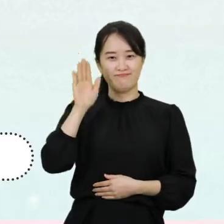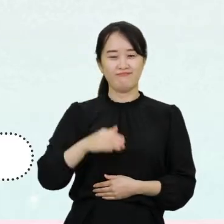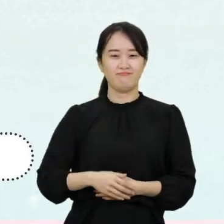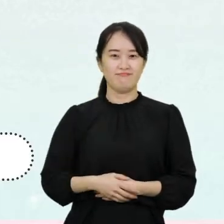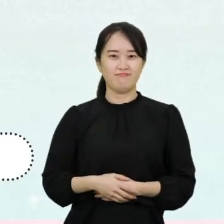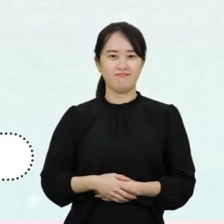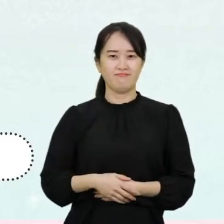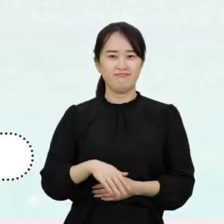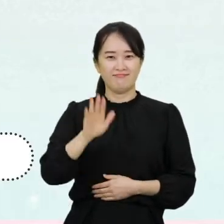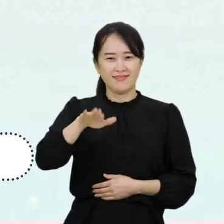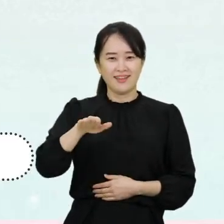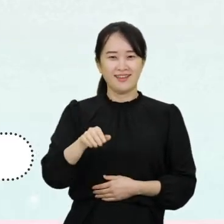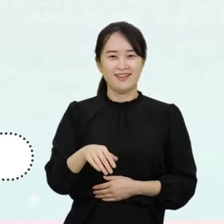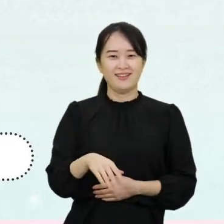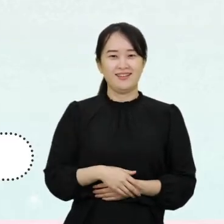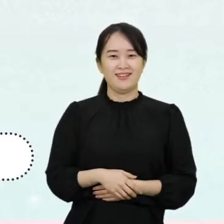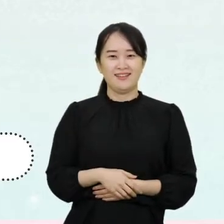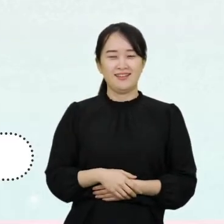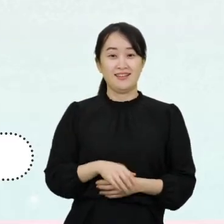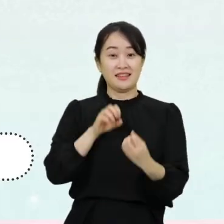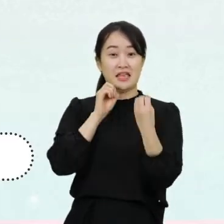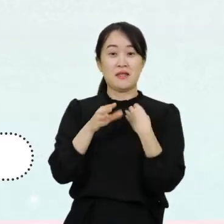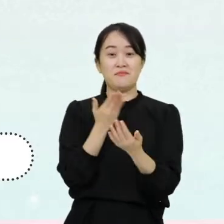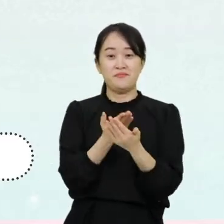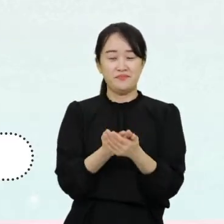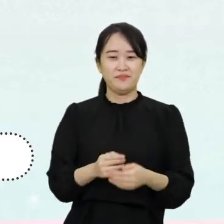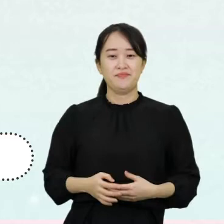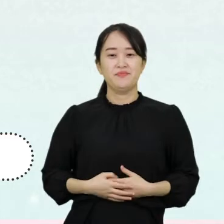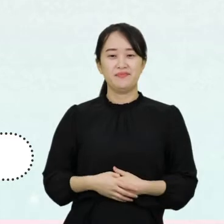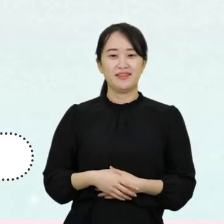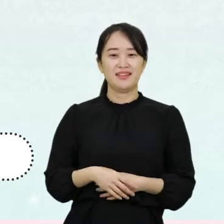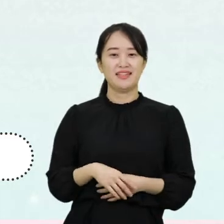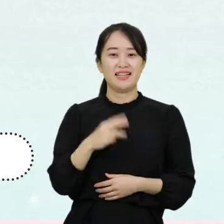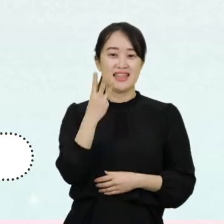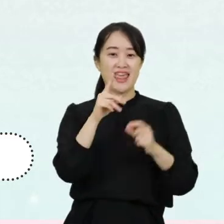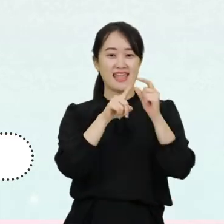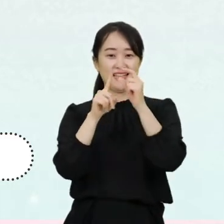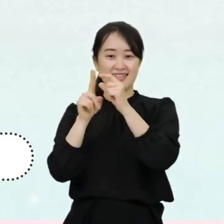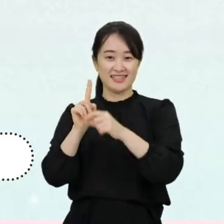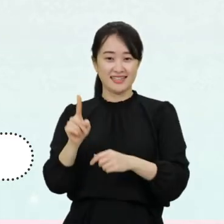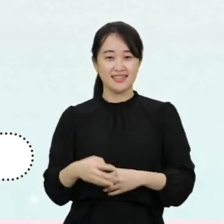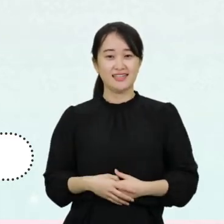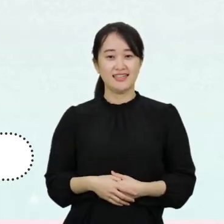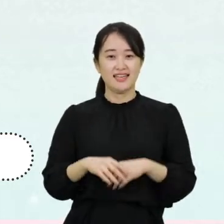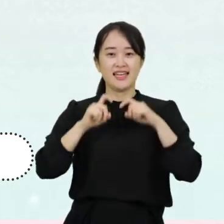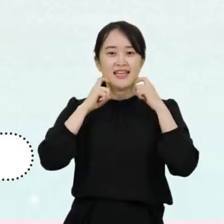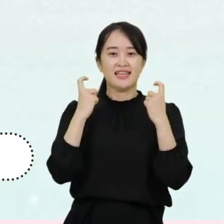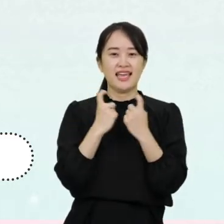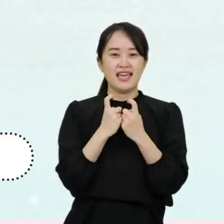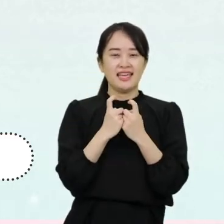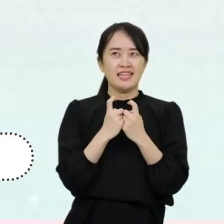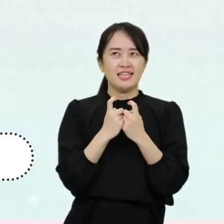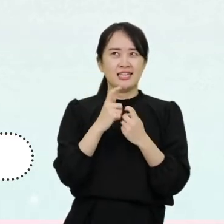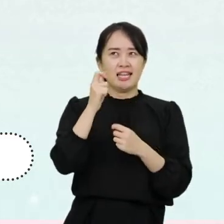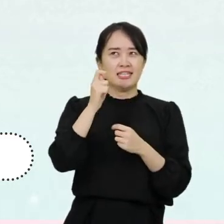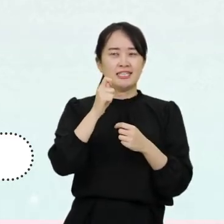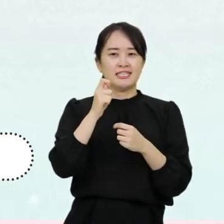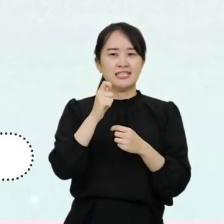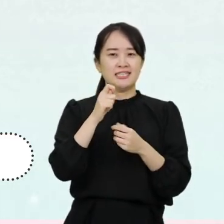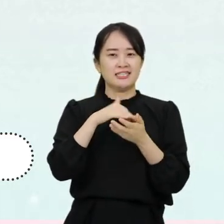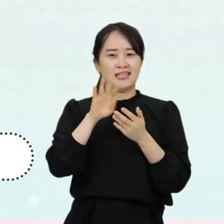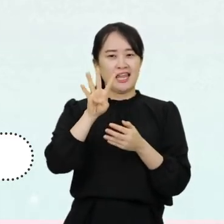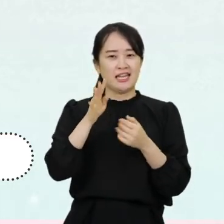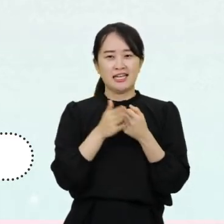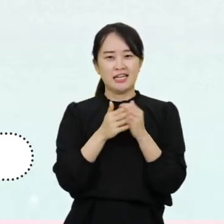잠깐 누가 네, 현학 씨가 빨랐던 것 같습니다. 네, 현학 씨. 네, 세 글자. 그러니까 개인 택시는 네 글자니까 네.